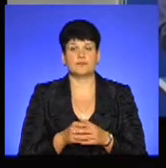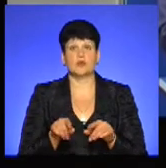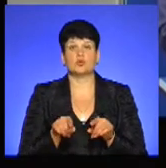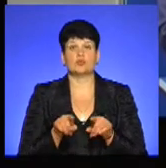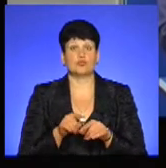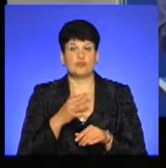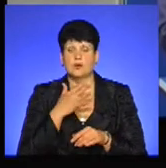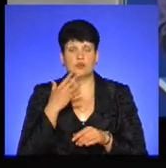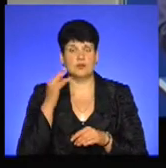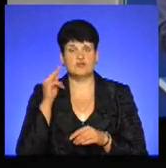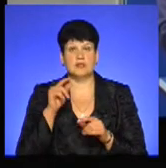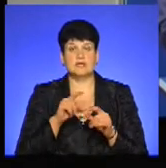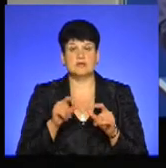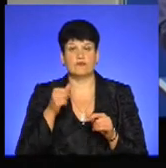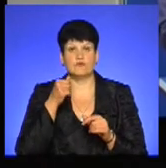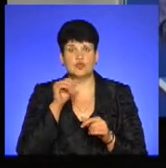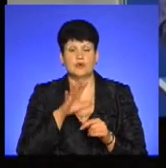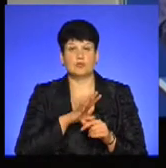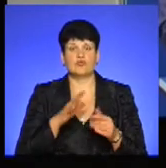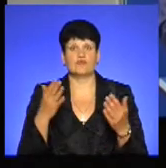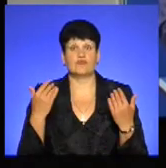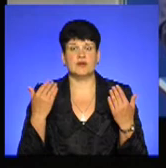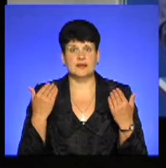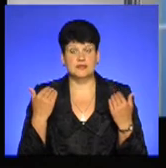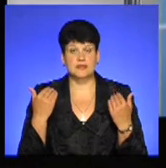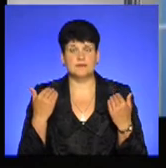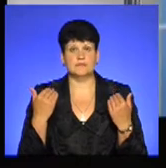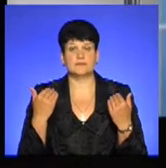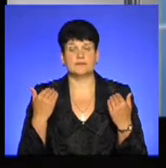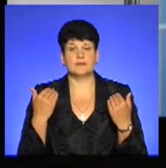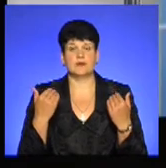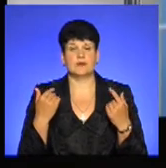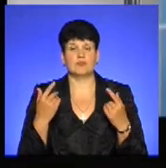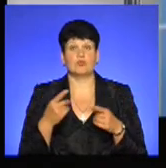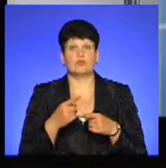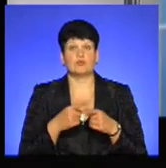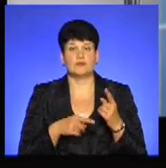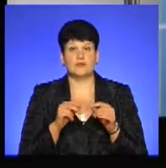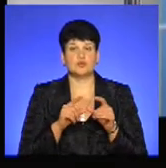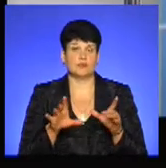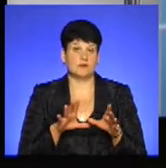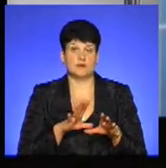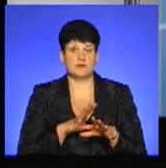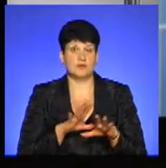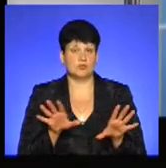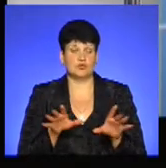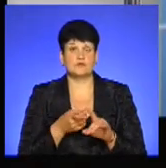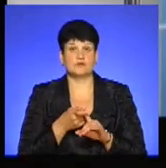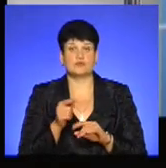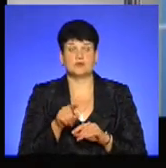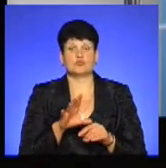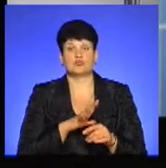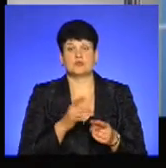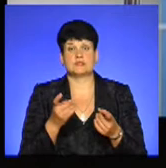багатьох навчальних закладах вчора буквально був вихідний, так як добра половина школи були відсутні через те, що вони були залучені